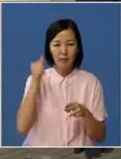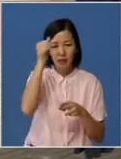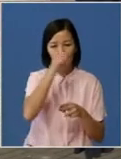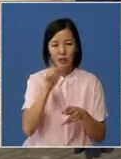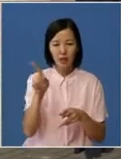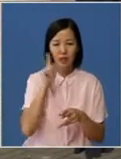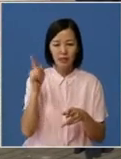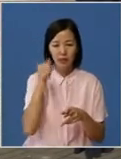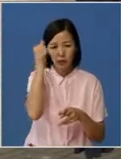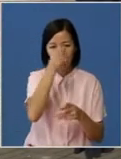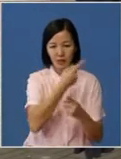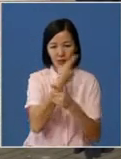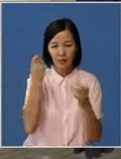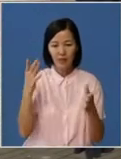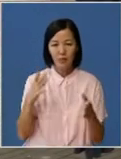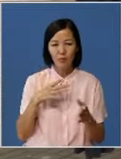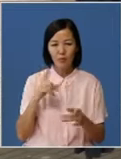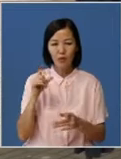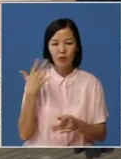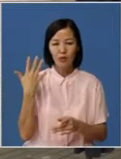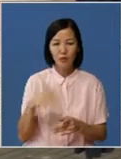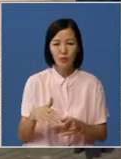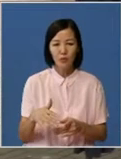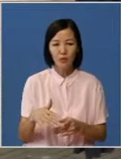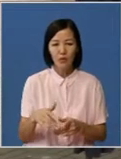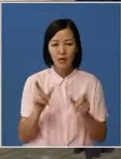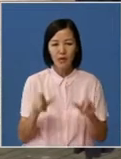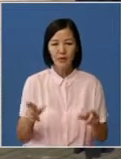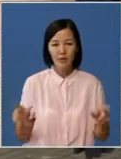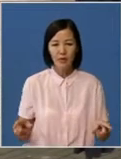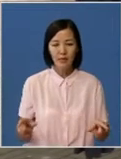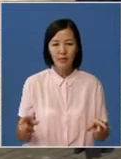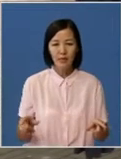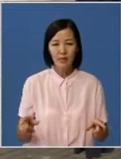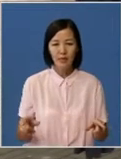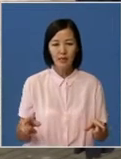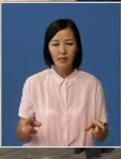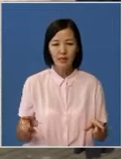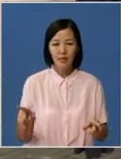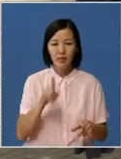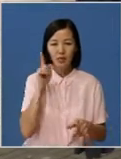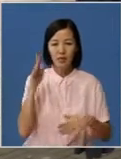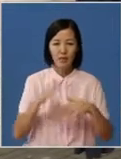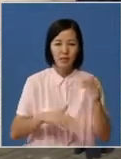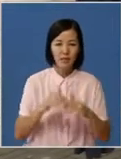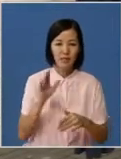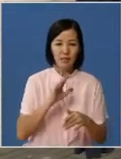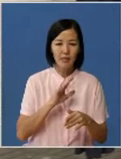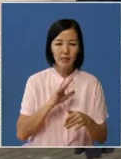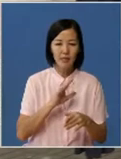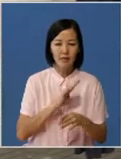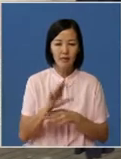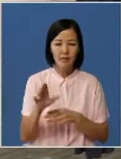жастар жылын ескере отырып 150 азаматты жастар тәжірибесіне жібердік.